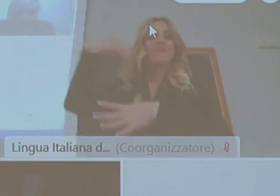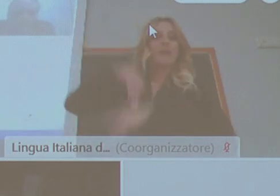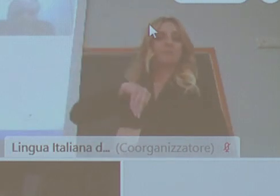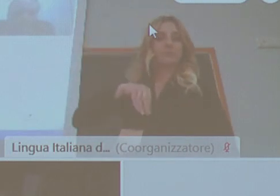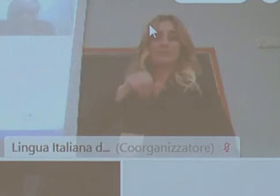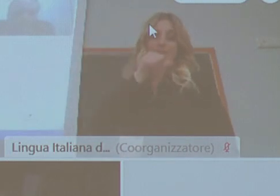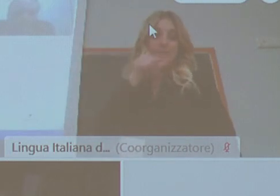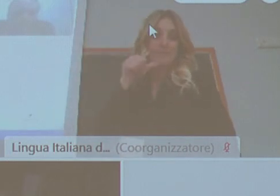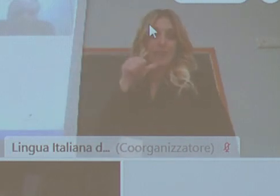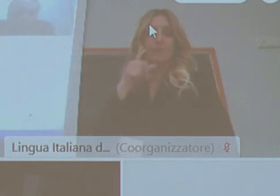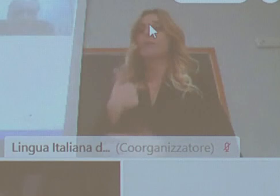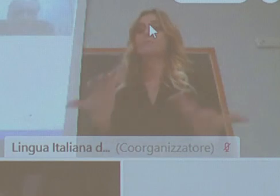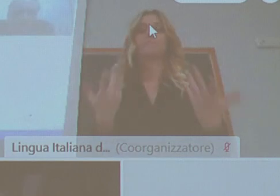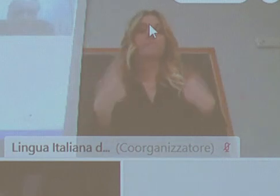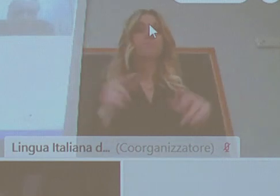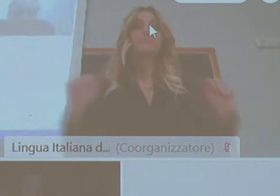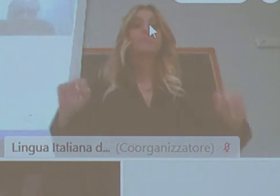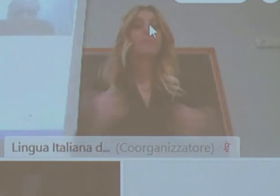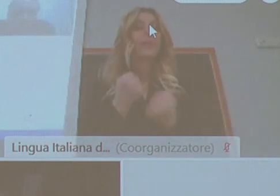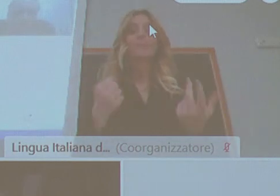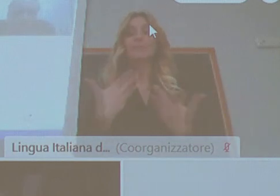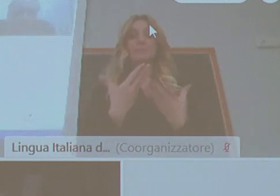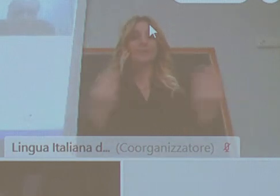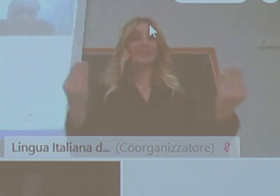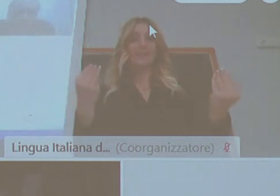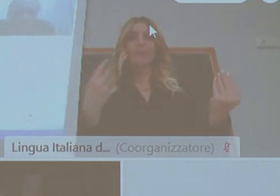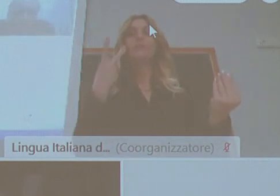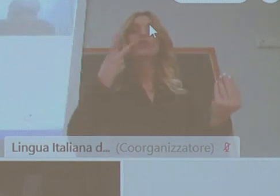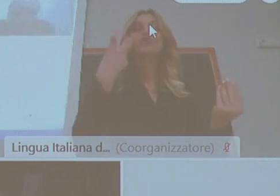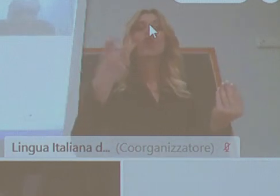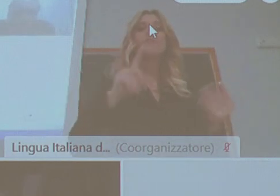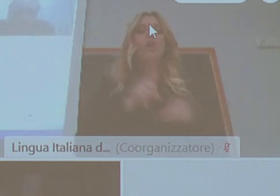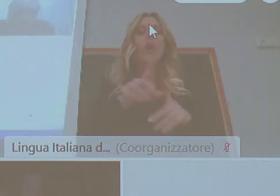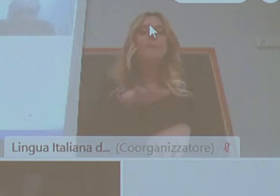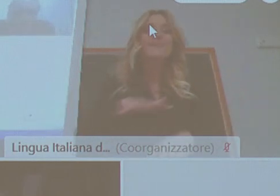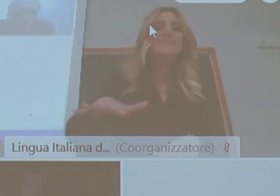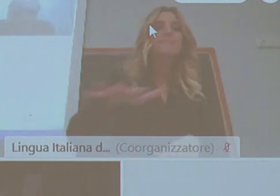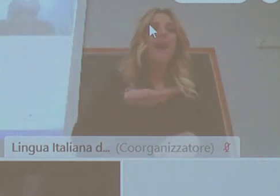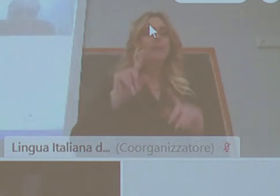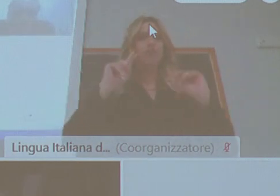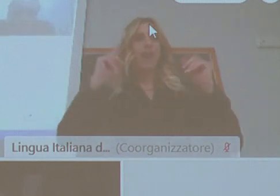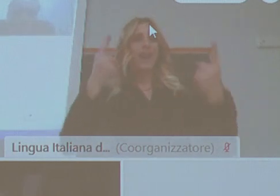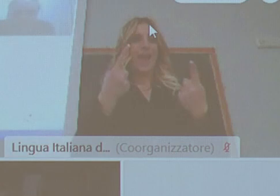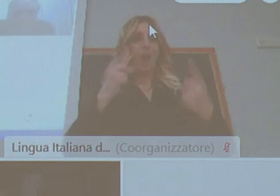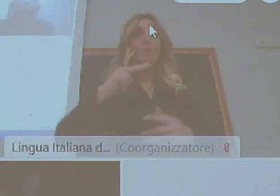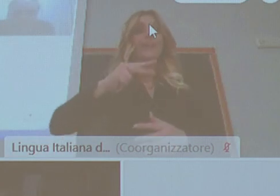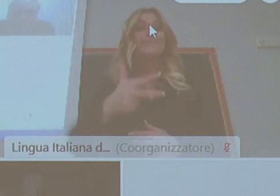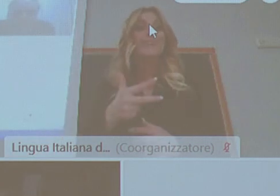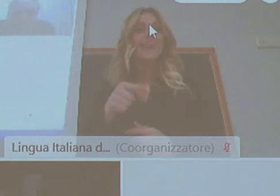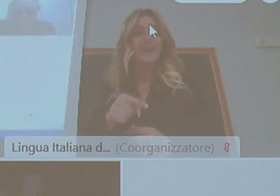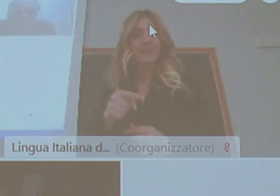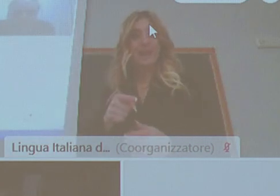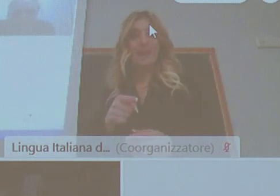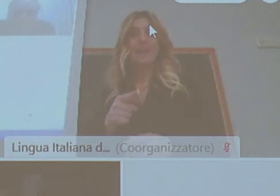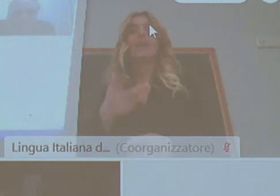possibile a volte in alcuni casi trovare spazi nella laurea triennale, a